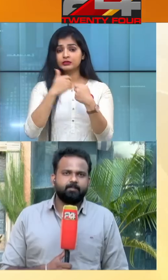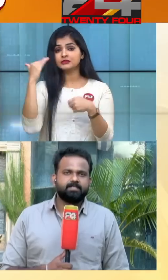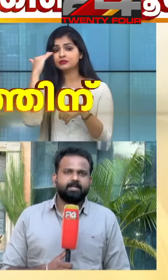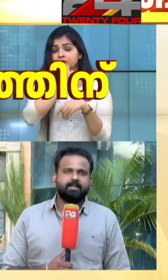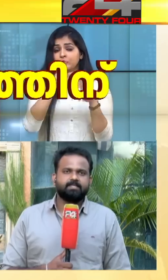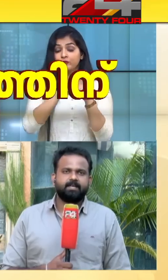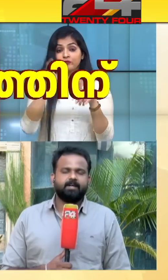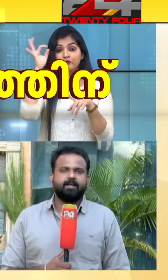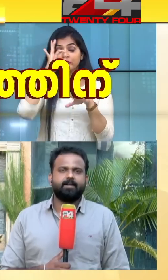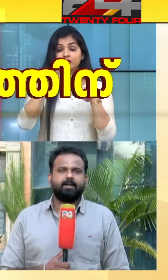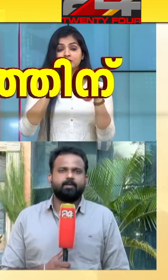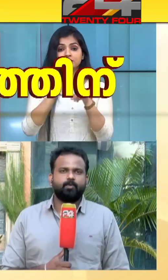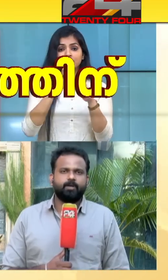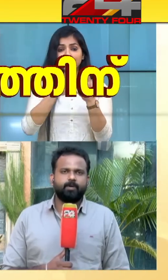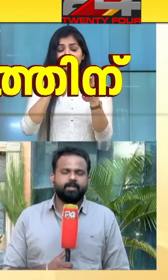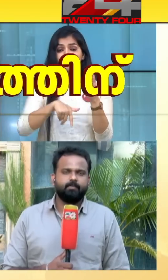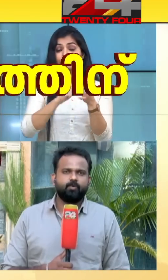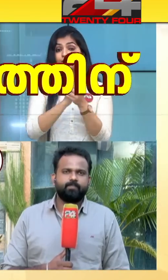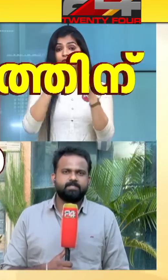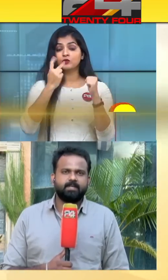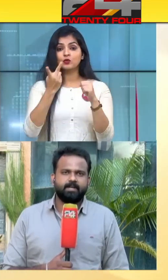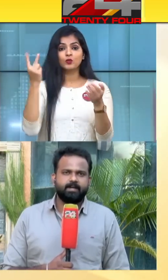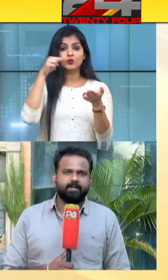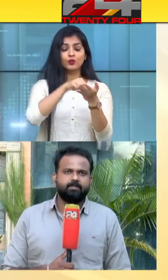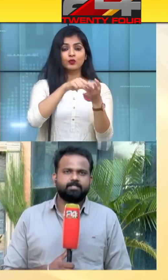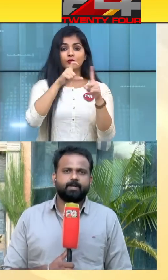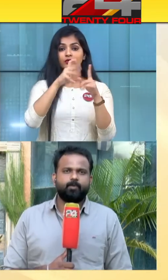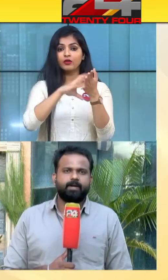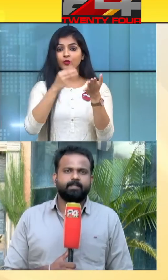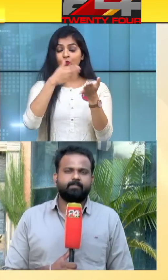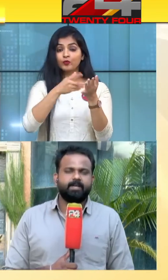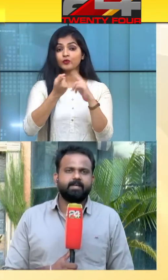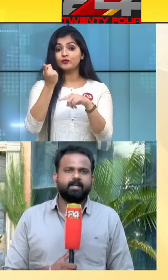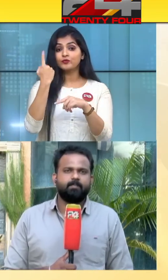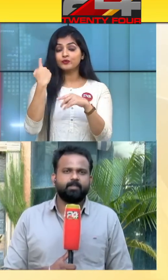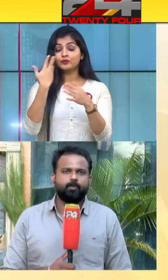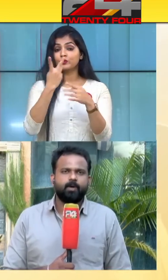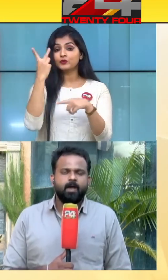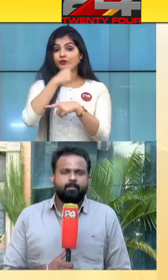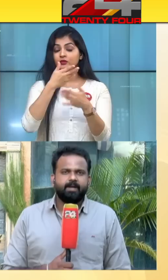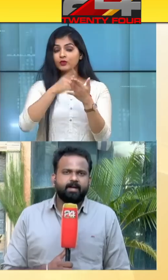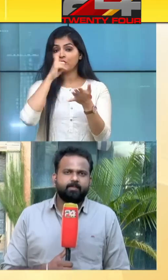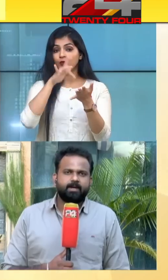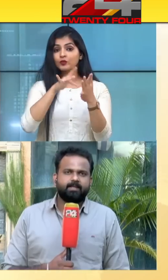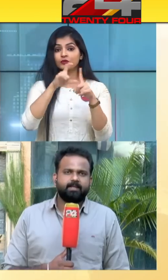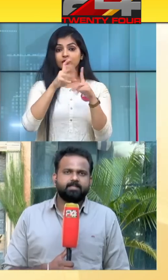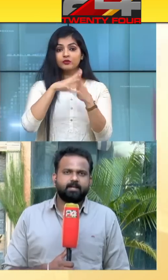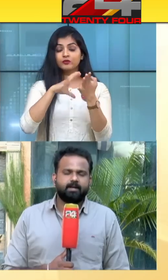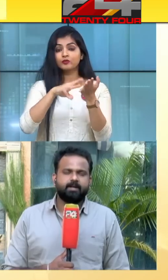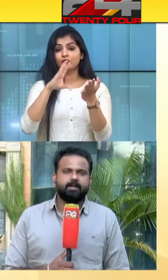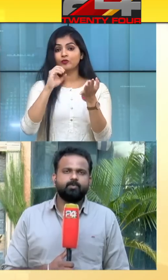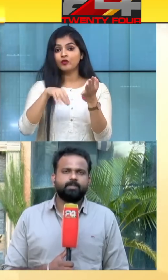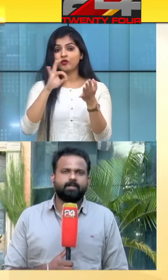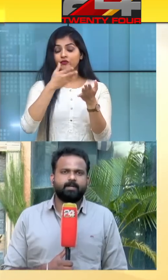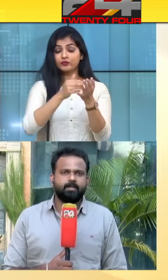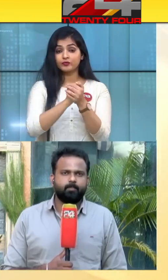നാണക്കേടായ സിനിമാ സ്റ്റൈൽ കസേരകളിയാണ് കോഴിക്കോട് DMO ഓഫീസിൽ കഴിഞ്ഞ 2 ദിവസമായി ഉണ്ടായത്. വൈകിയെങ്കിലും അതിനൊരു പരിഹാരം കണ്ടെത്താൻ